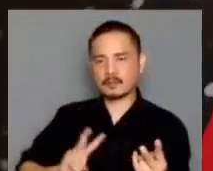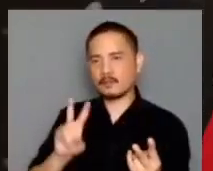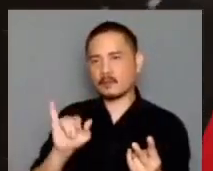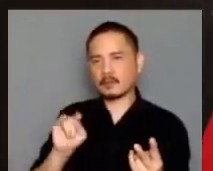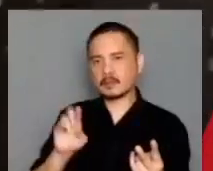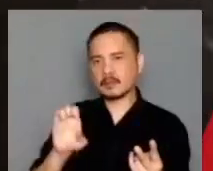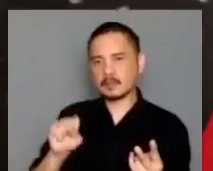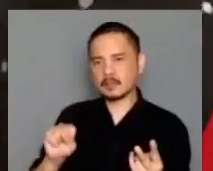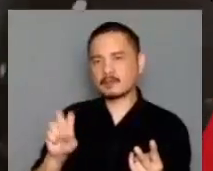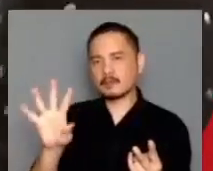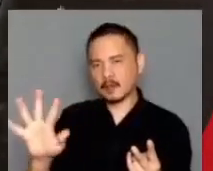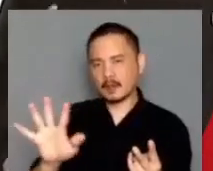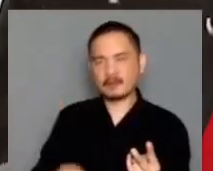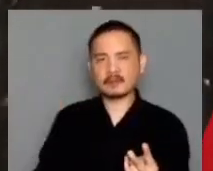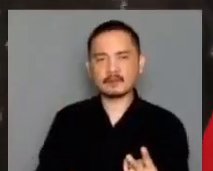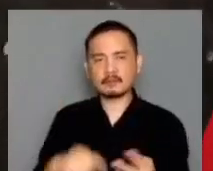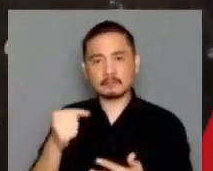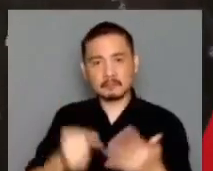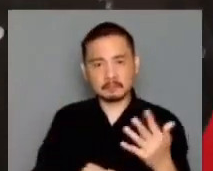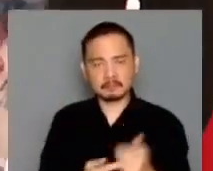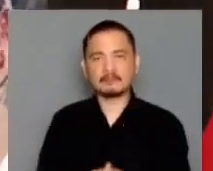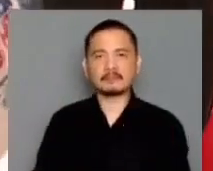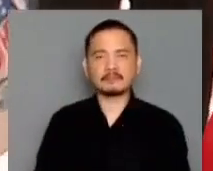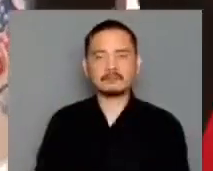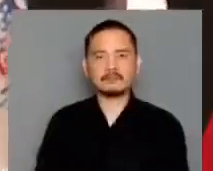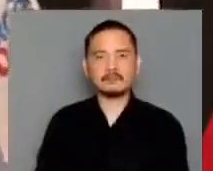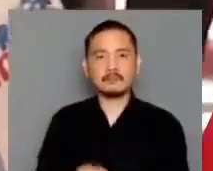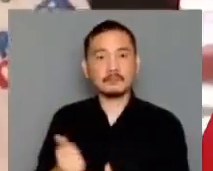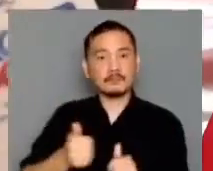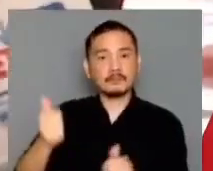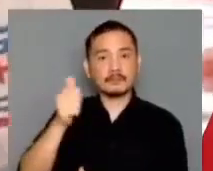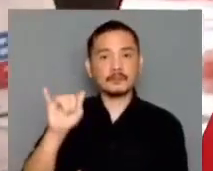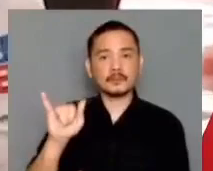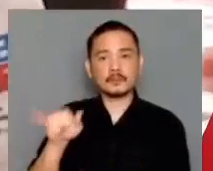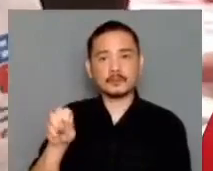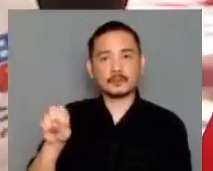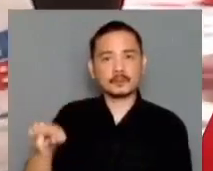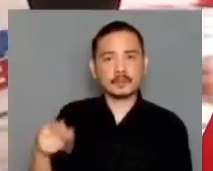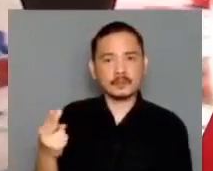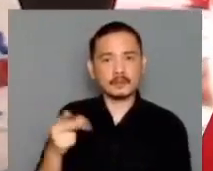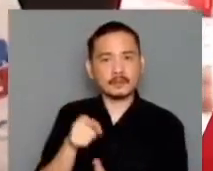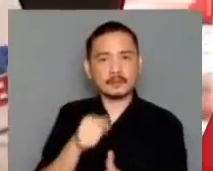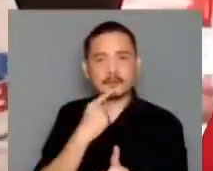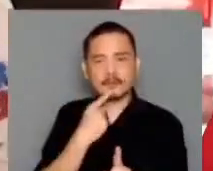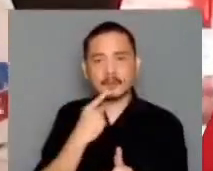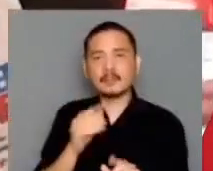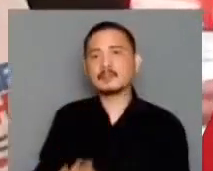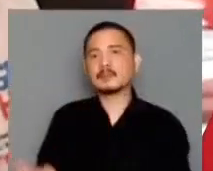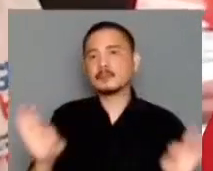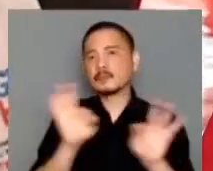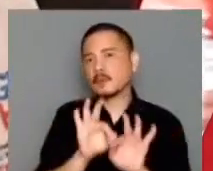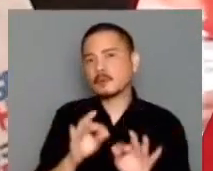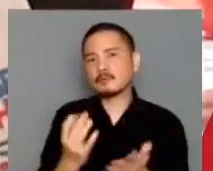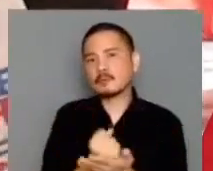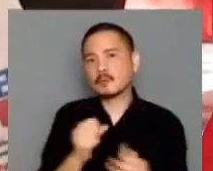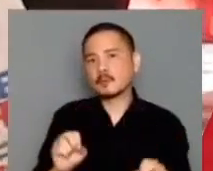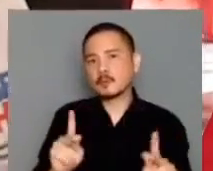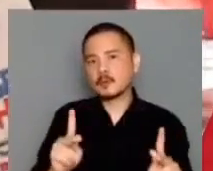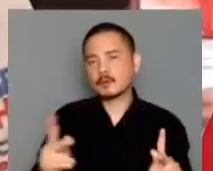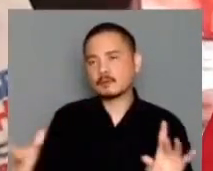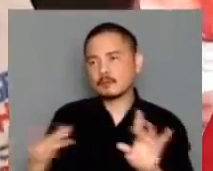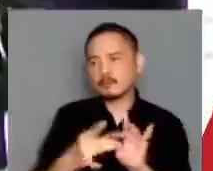International Operations Joseph Jerome Francia, mahalaga ang mga ganitong pagkakataon para hindi makalimutan ng mga susunod